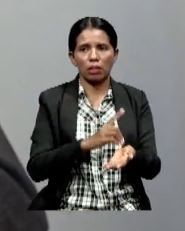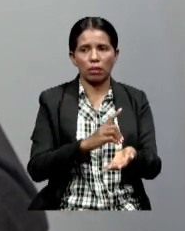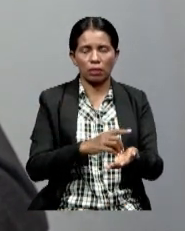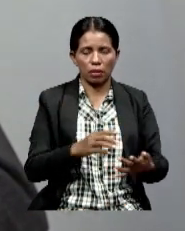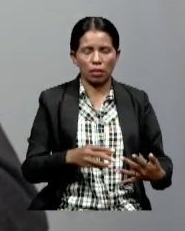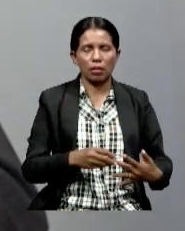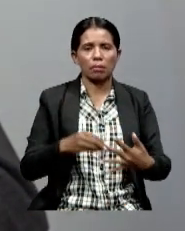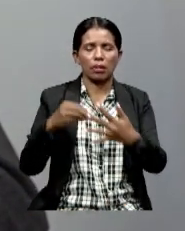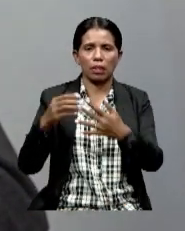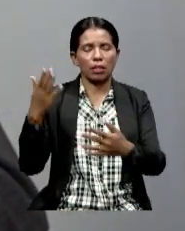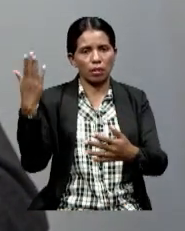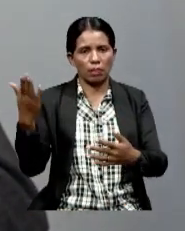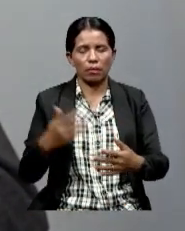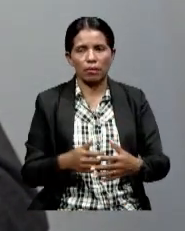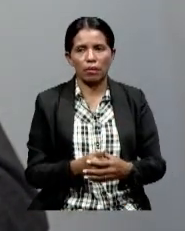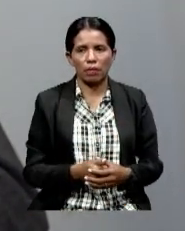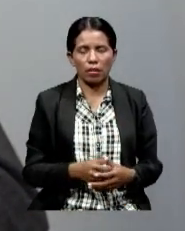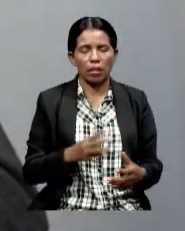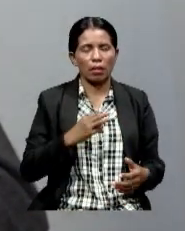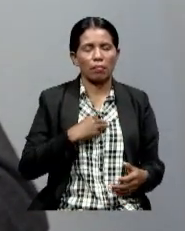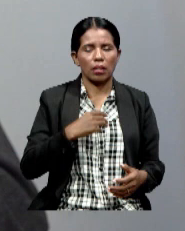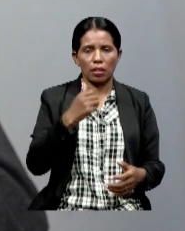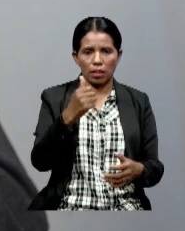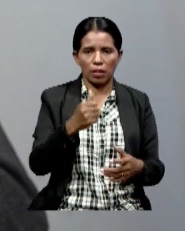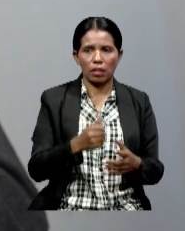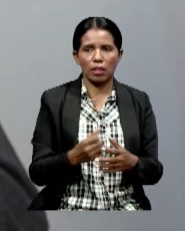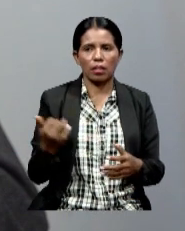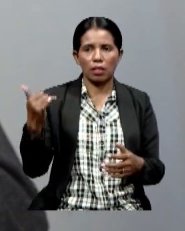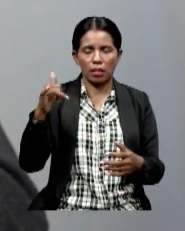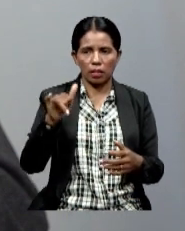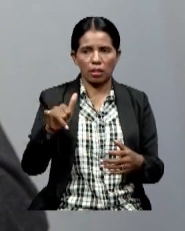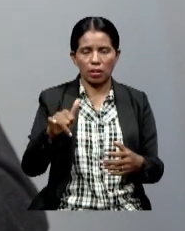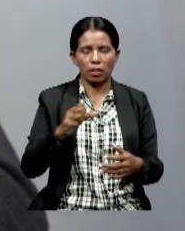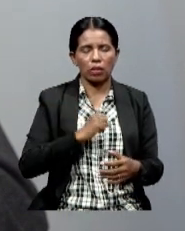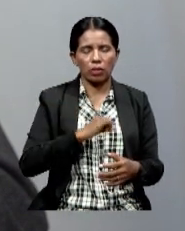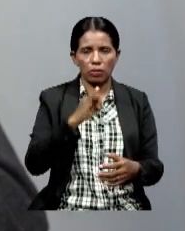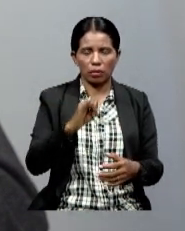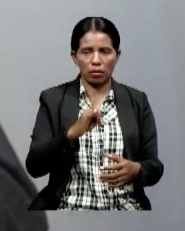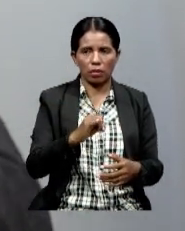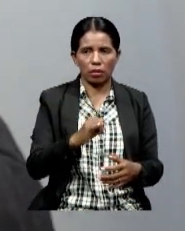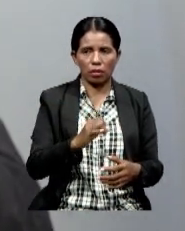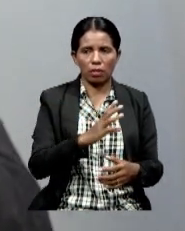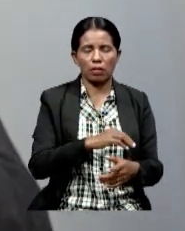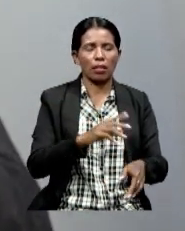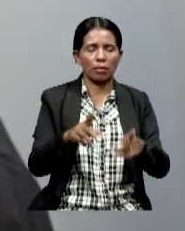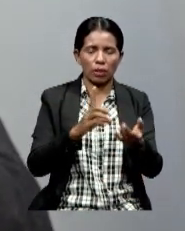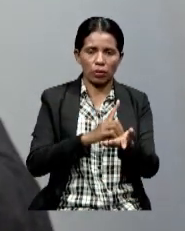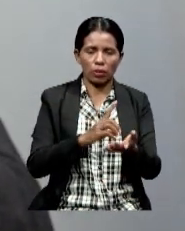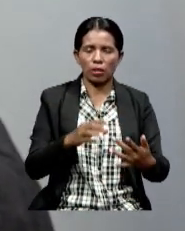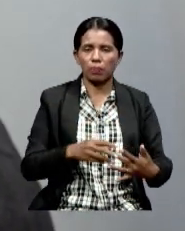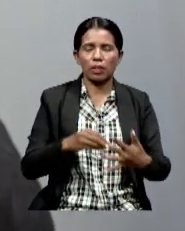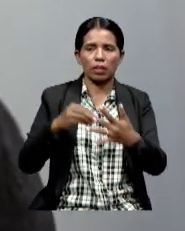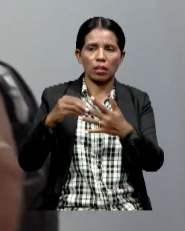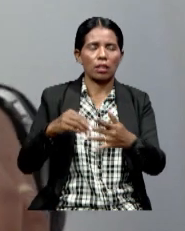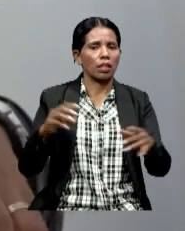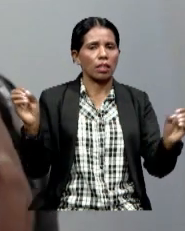surgeon ya Maliana sirah Maliana suai haruka kardiologista sirah ba maybe lah